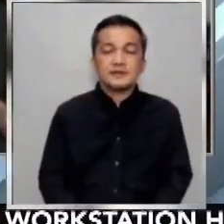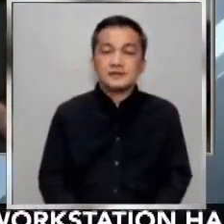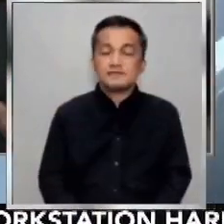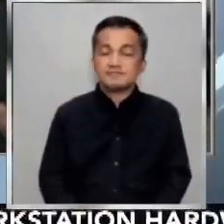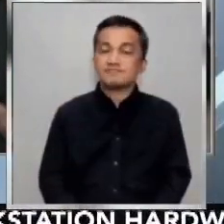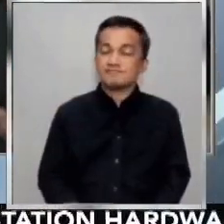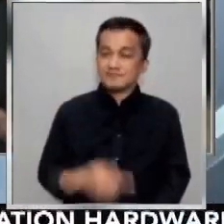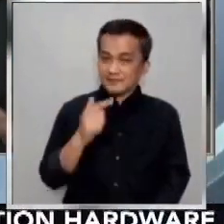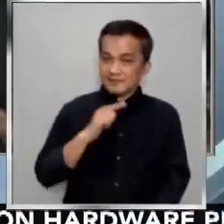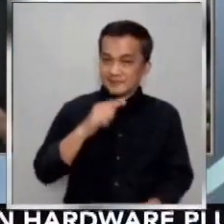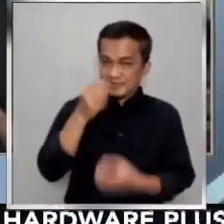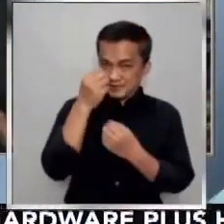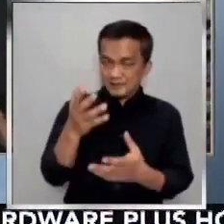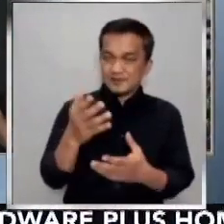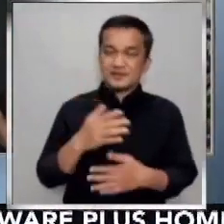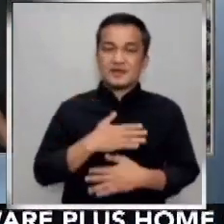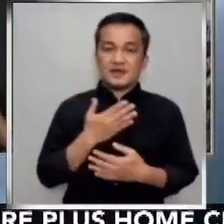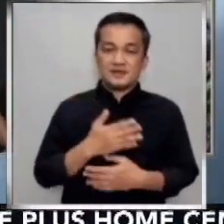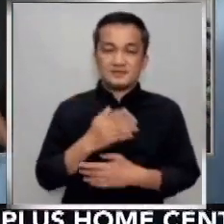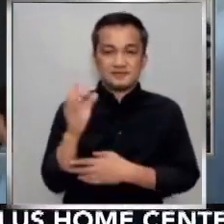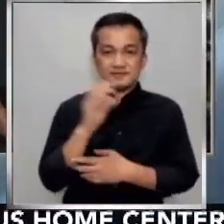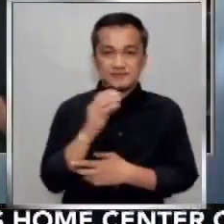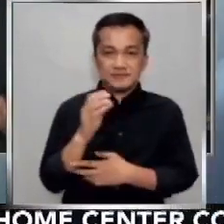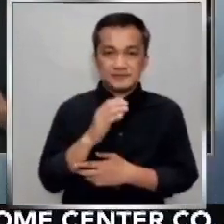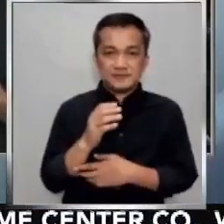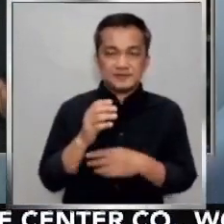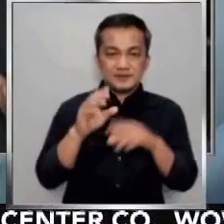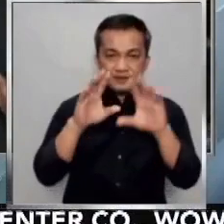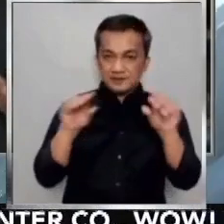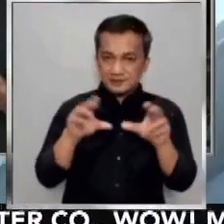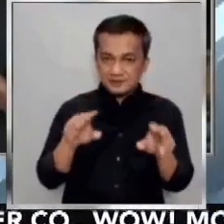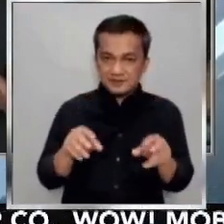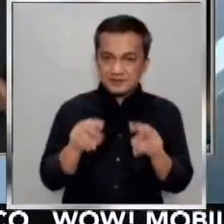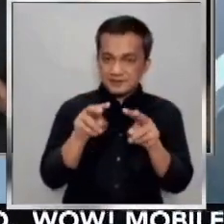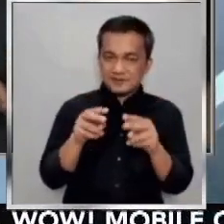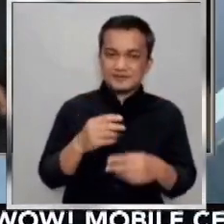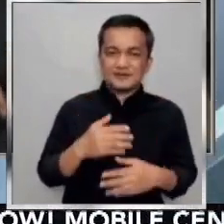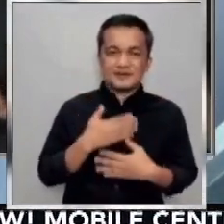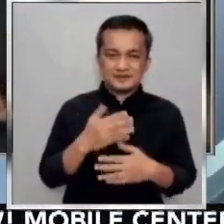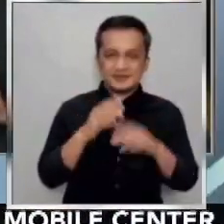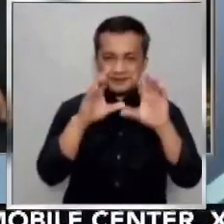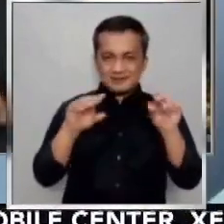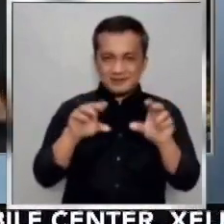rin ang ating pagbati ng maligayang Pasko sa mga nasa likod mo. Nabi nila, oh, maligayang Pasko po sa inyong lahat.